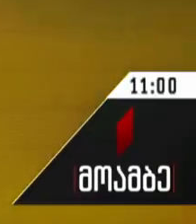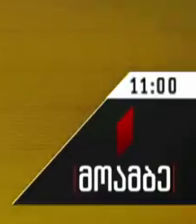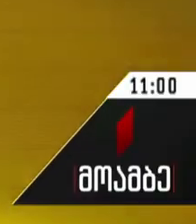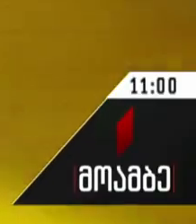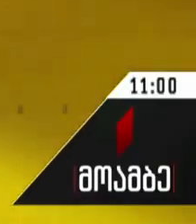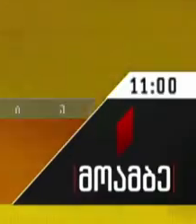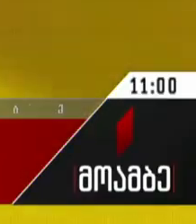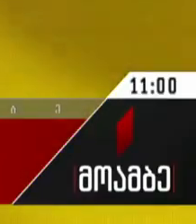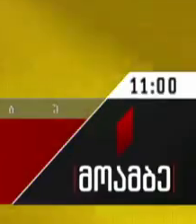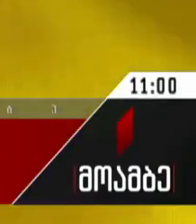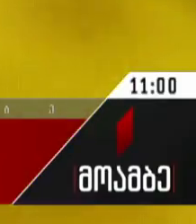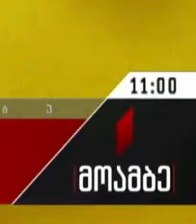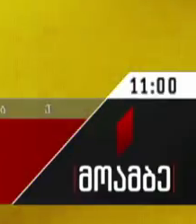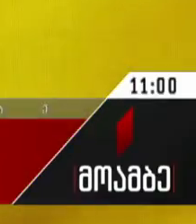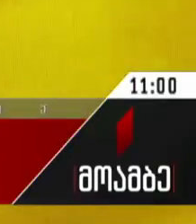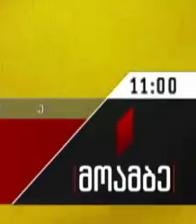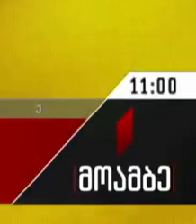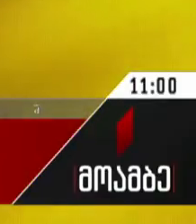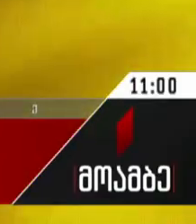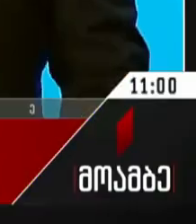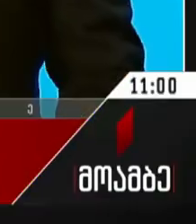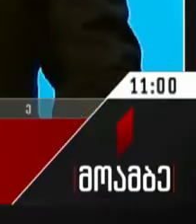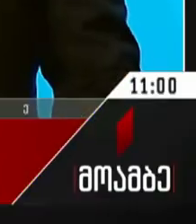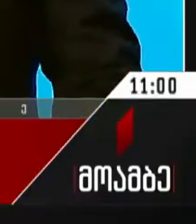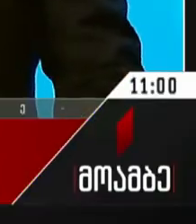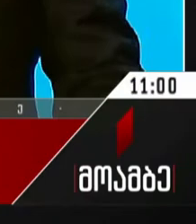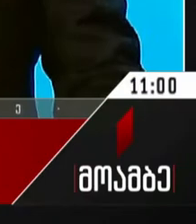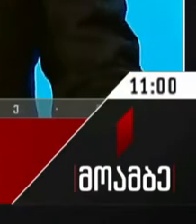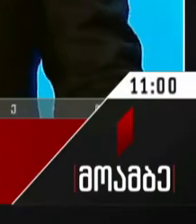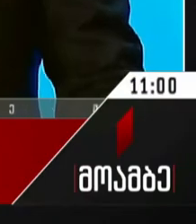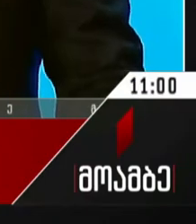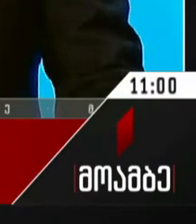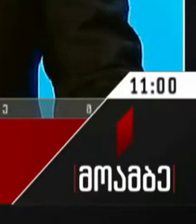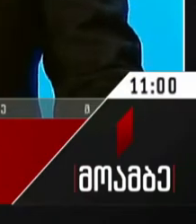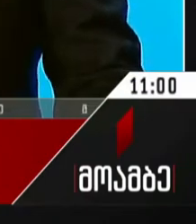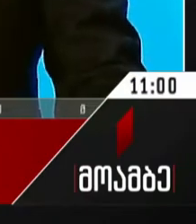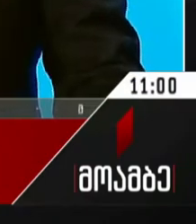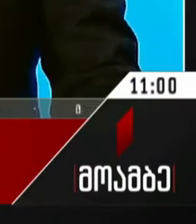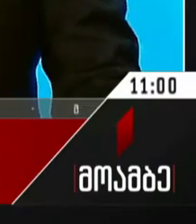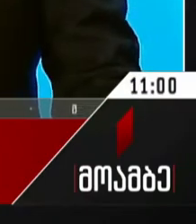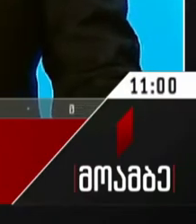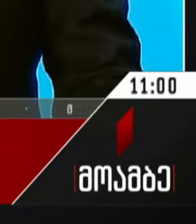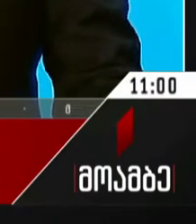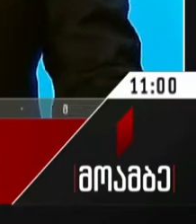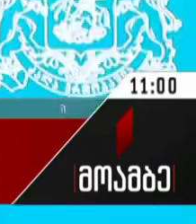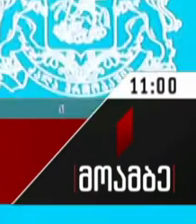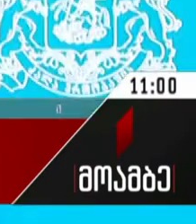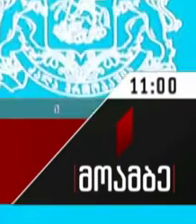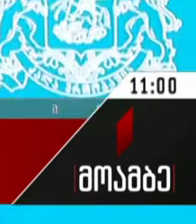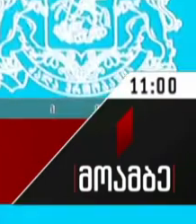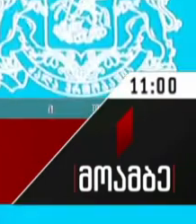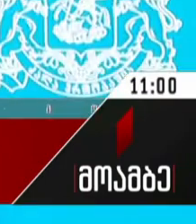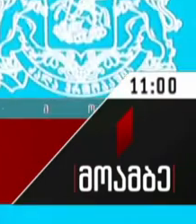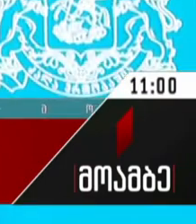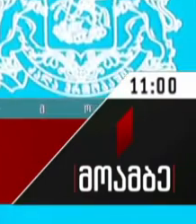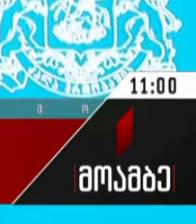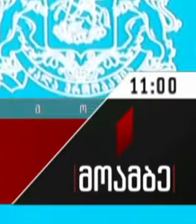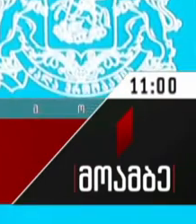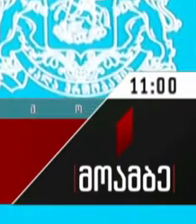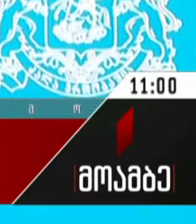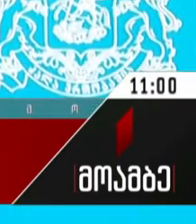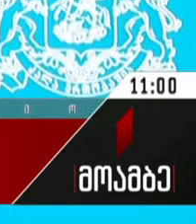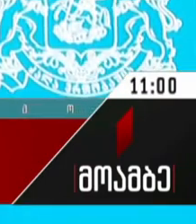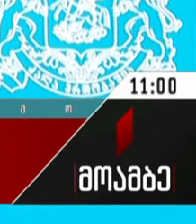კიდევ ერთხელ მოგესალმებით, მოამბე პირდაპირ ეთერ სპეციალური გამოშვებით უბრუნდება ამ წუთებში. ირაკლი ღარიბაშვილი აკეთებს განცხადებას, რასაც პირდაპირ ეთერში